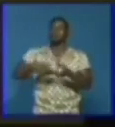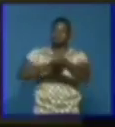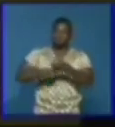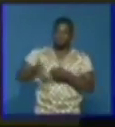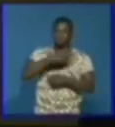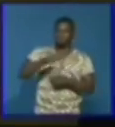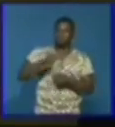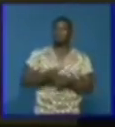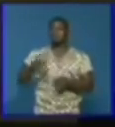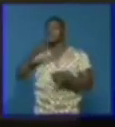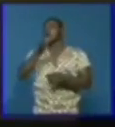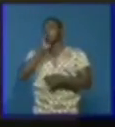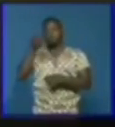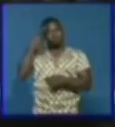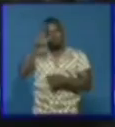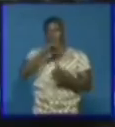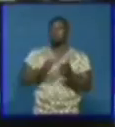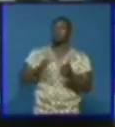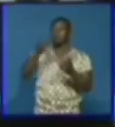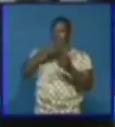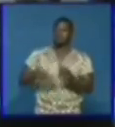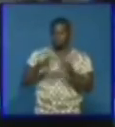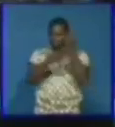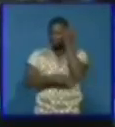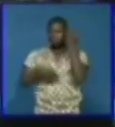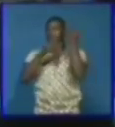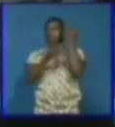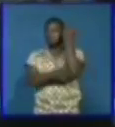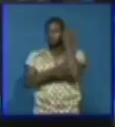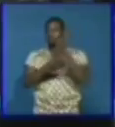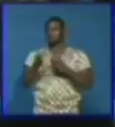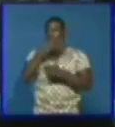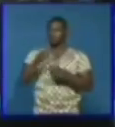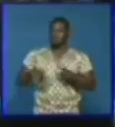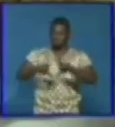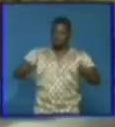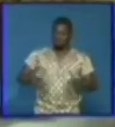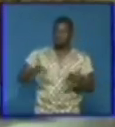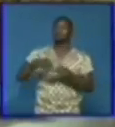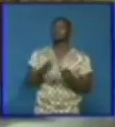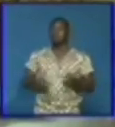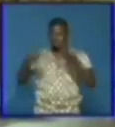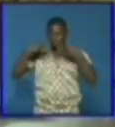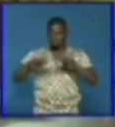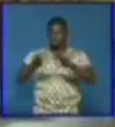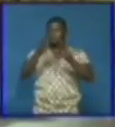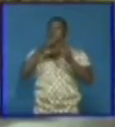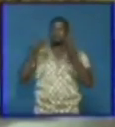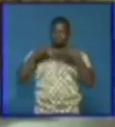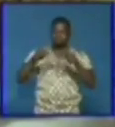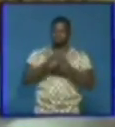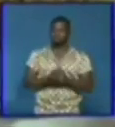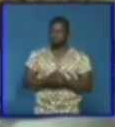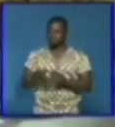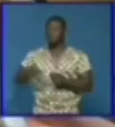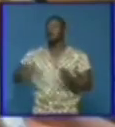corridor forestier de la boucle du Mouhoun et les zones humides du bassin de la Mar d'Oussi, Sikoformo. Vous savez, aujourd'hui, avec les changements